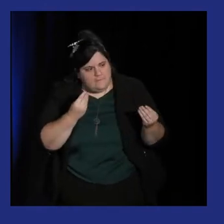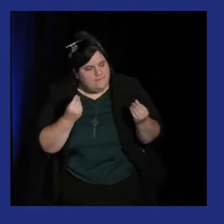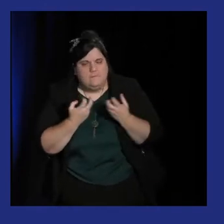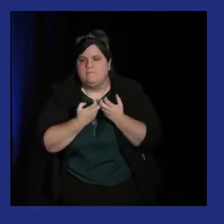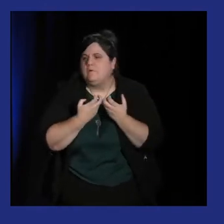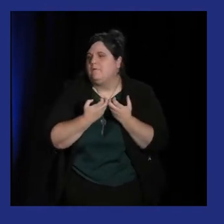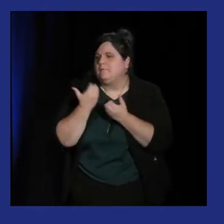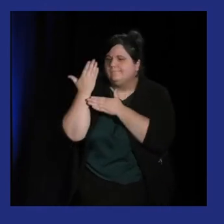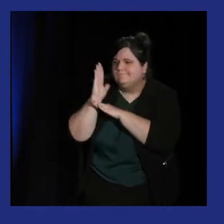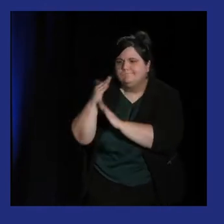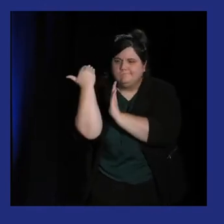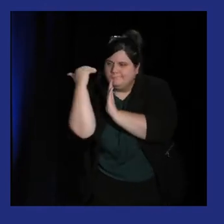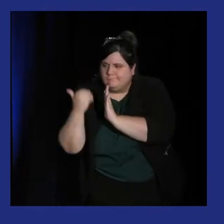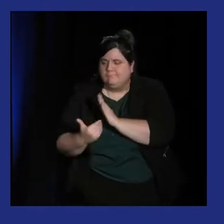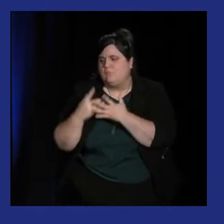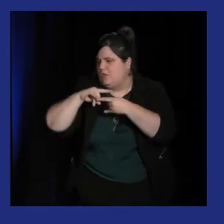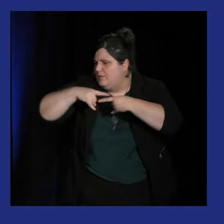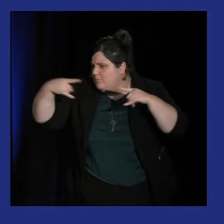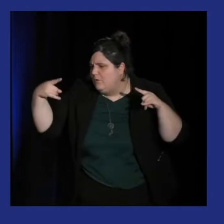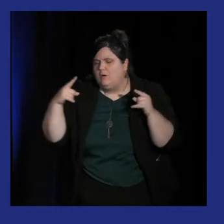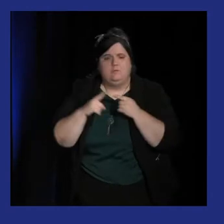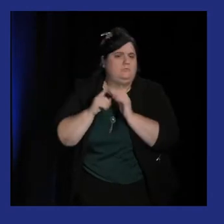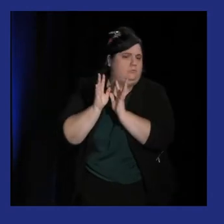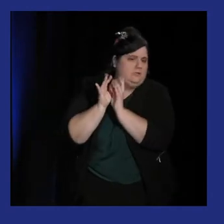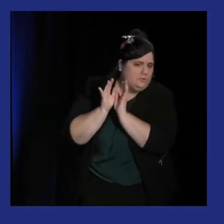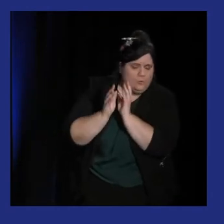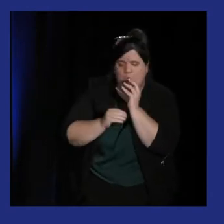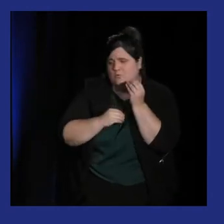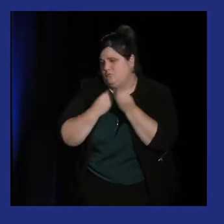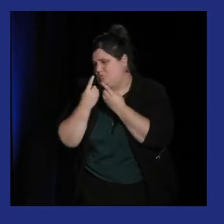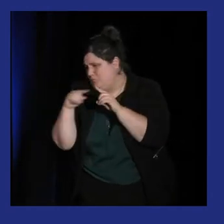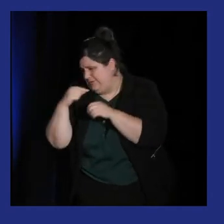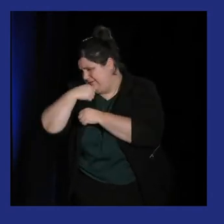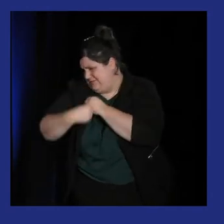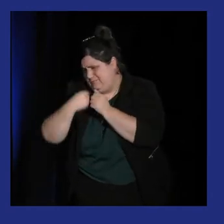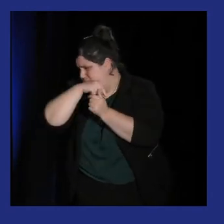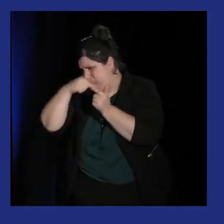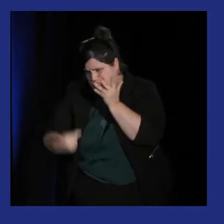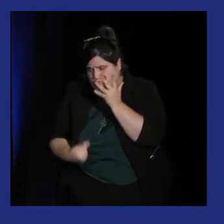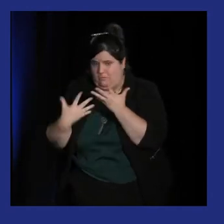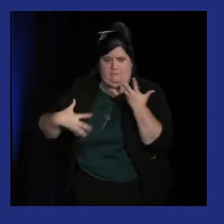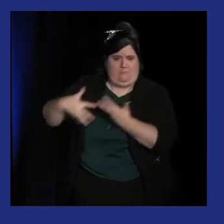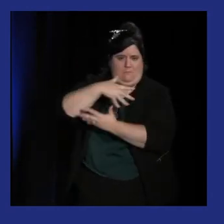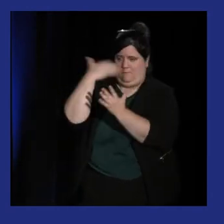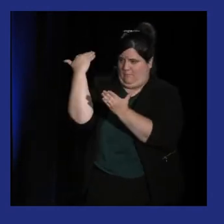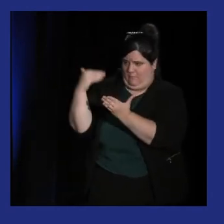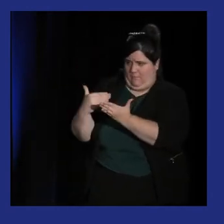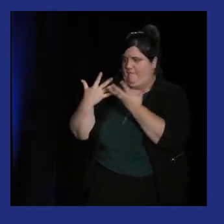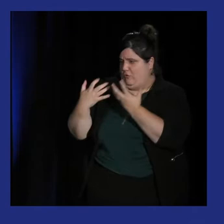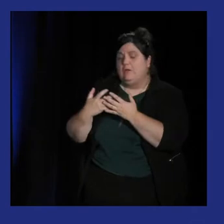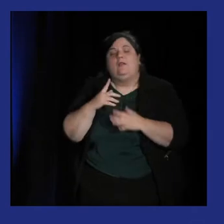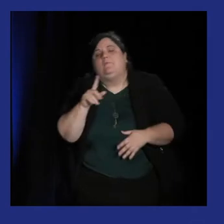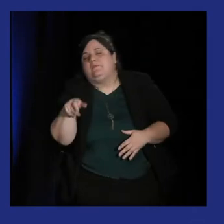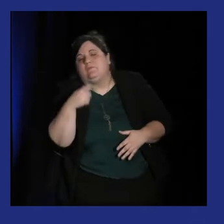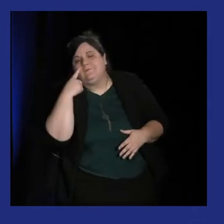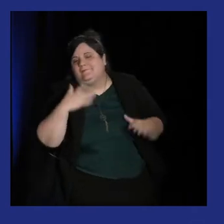catalogues hip-hop électro et également sur d'autres sur d'autres esthétiques même si on a toujours été hyper influencé évidemment en tant que